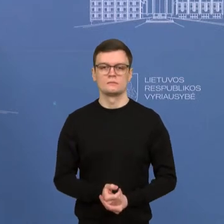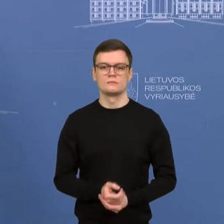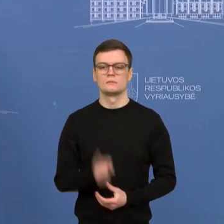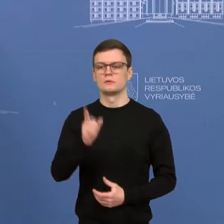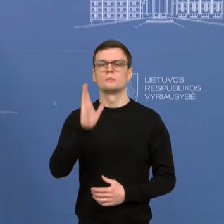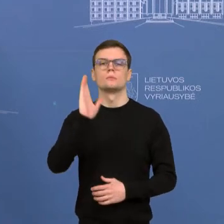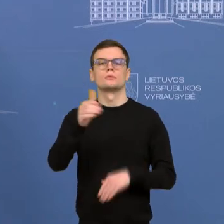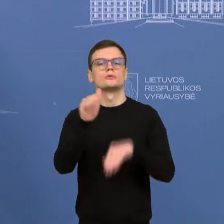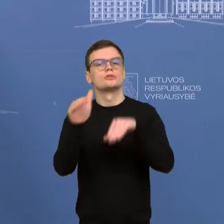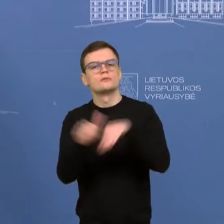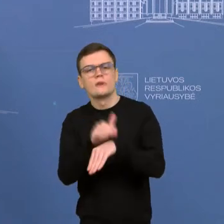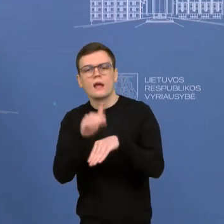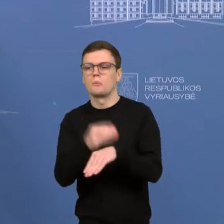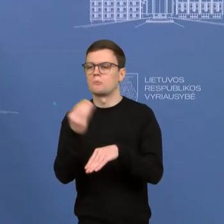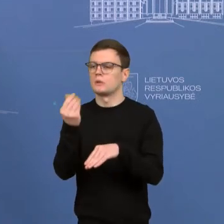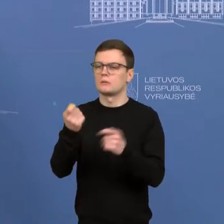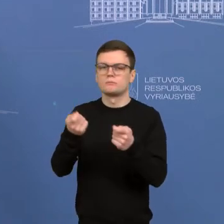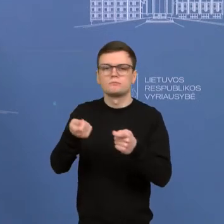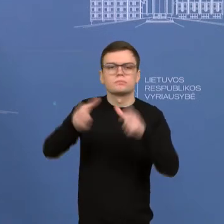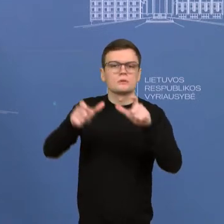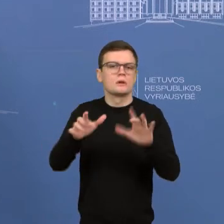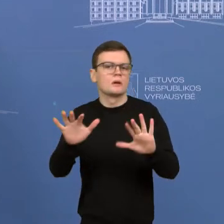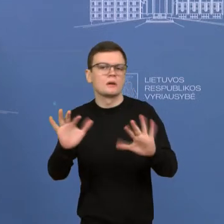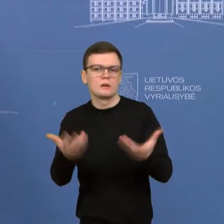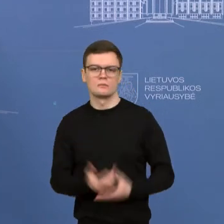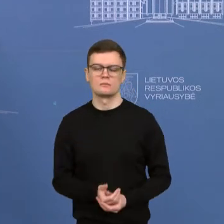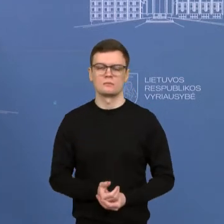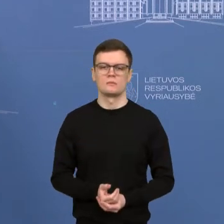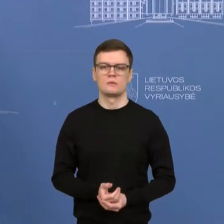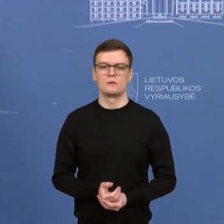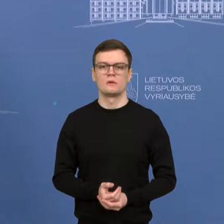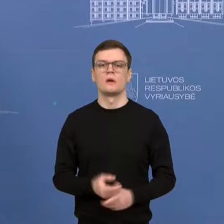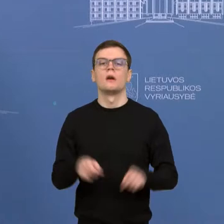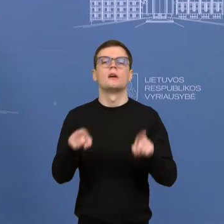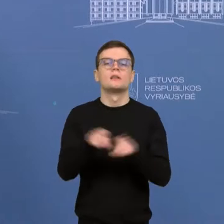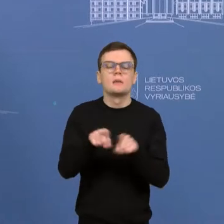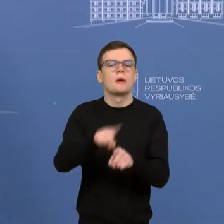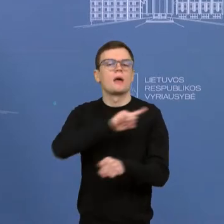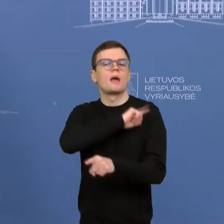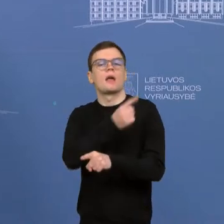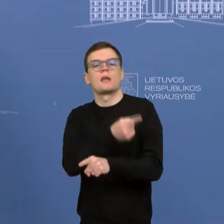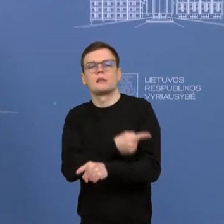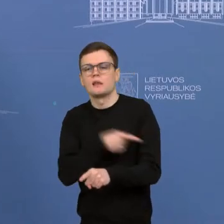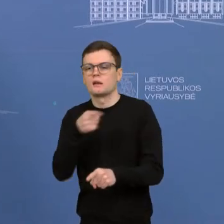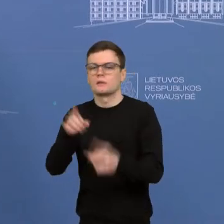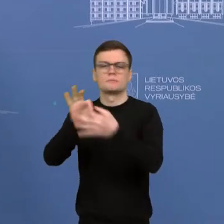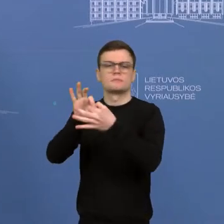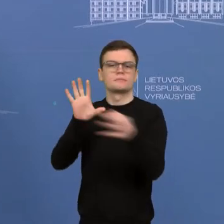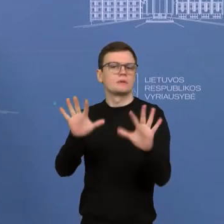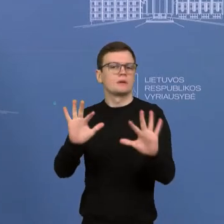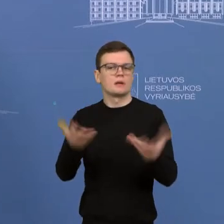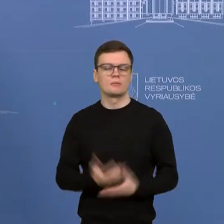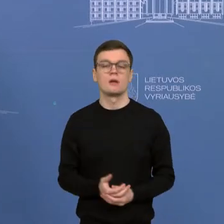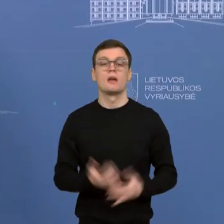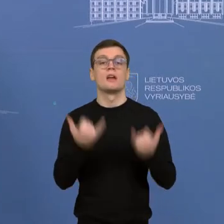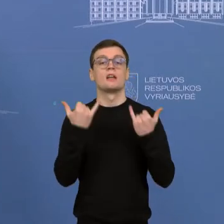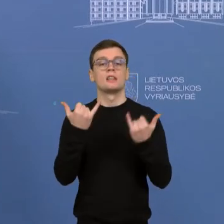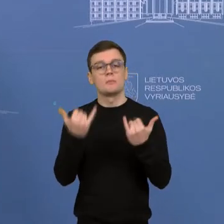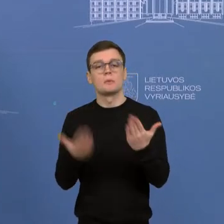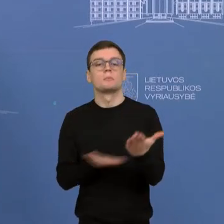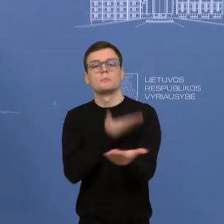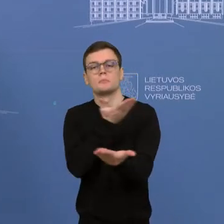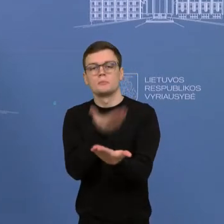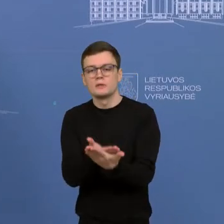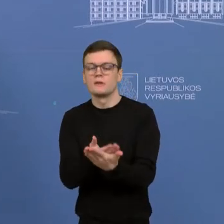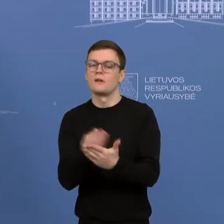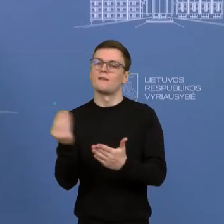švelninamos infliacijos pasekmės ir stiprinama energetinė nepriklausomybė. Konkrečios priemonės, kurias pristatys finansų, socialinės apsaugos